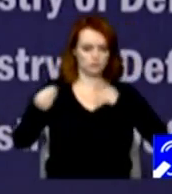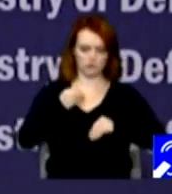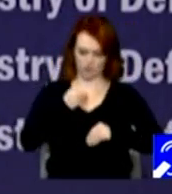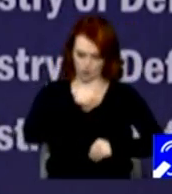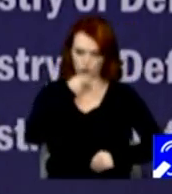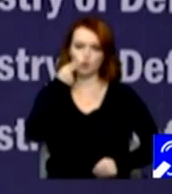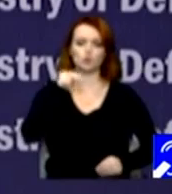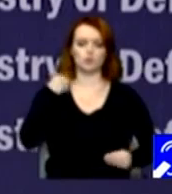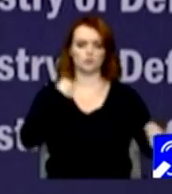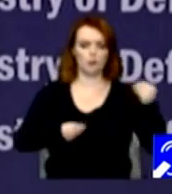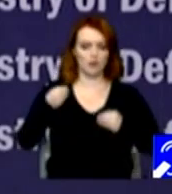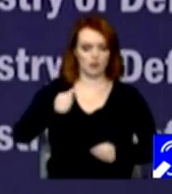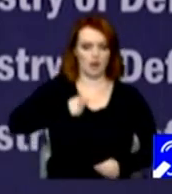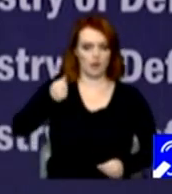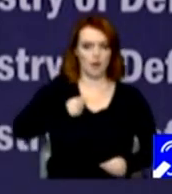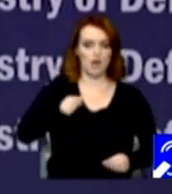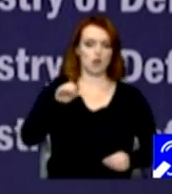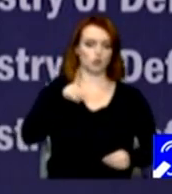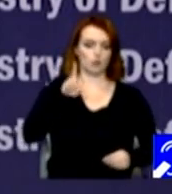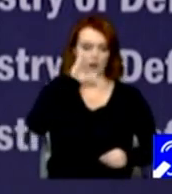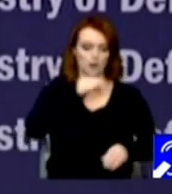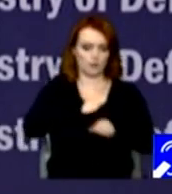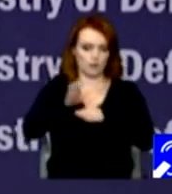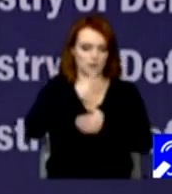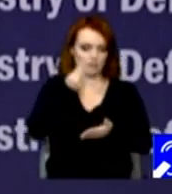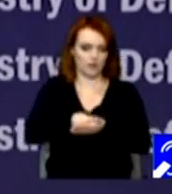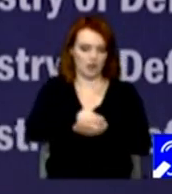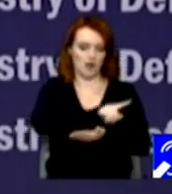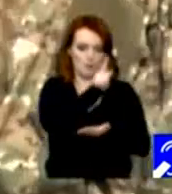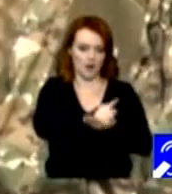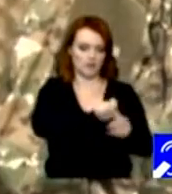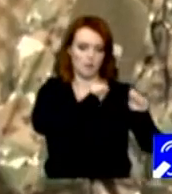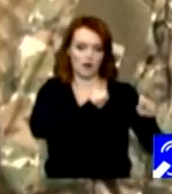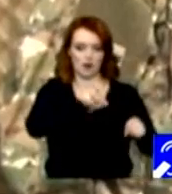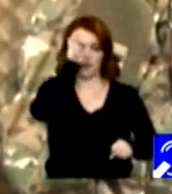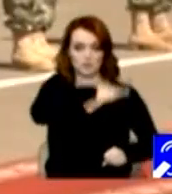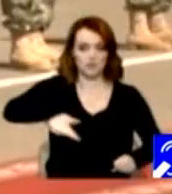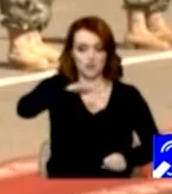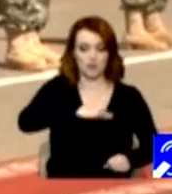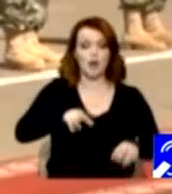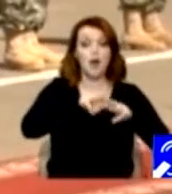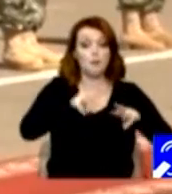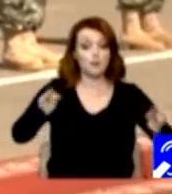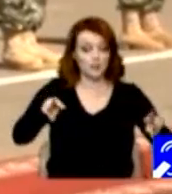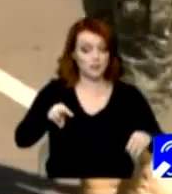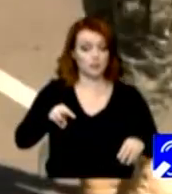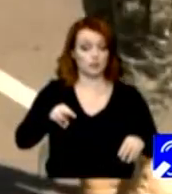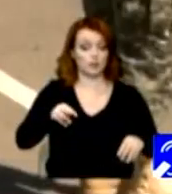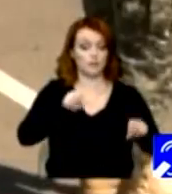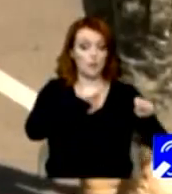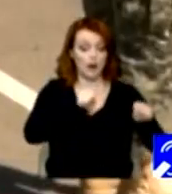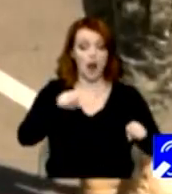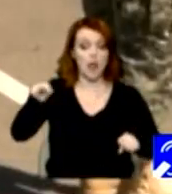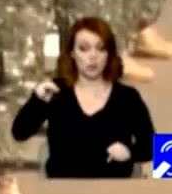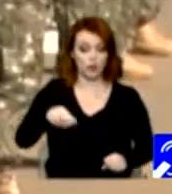k reușești îndeplinească misiunile constituțional de apărare a țării ministrul lituanian al Apărării A remarcat că țara